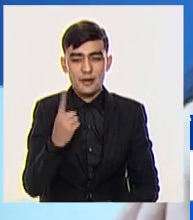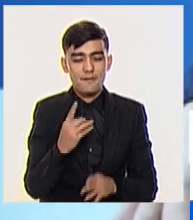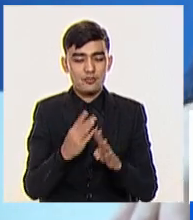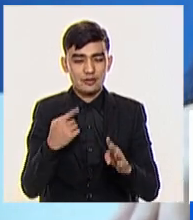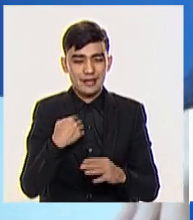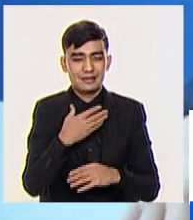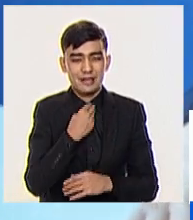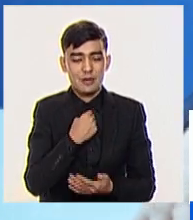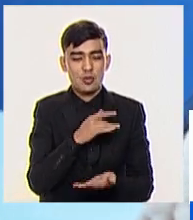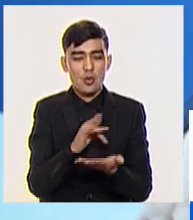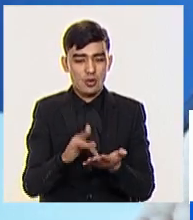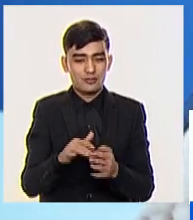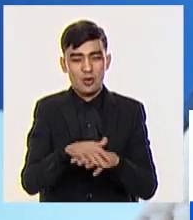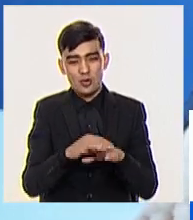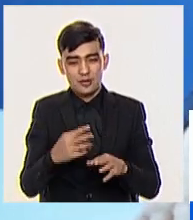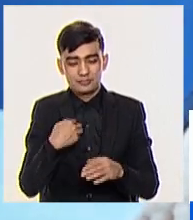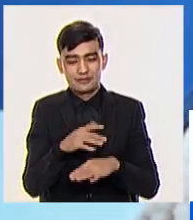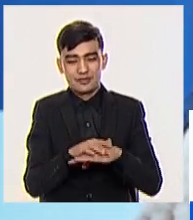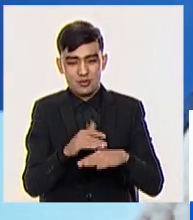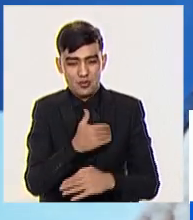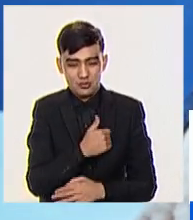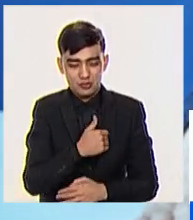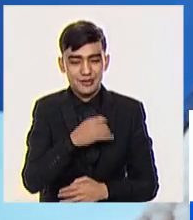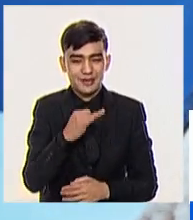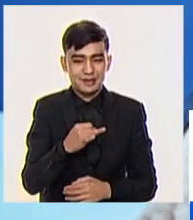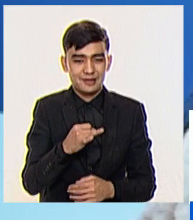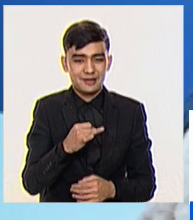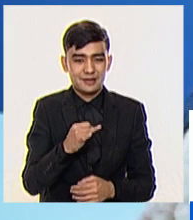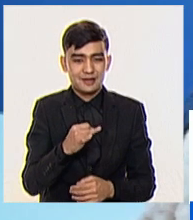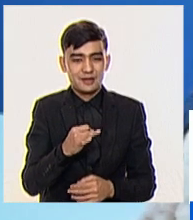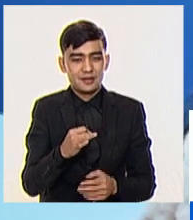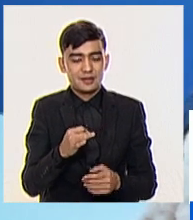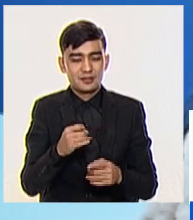семей халқының жұртшылығынан кешірім сұрағым келеді.